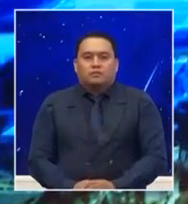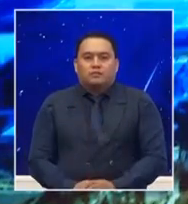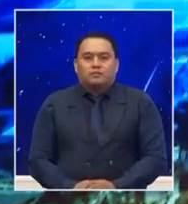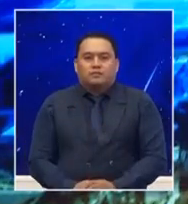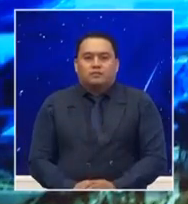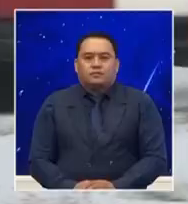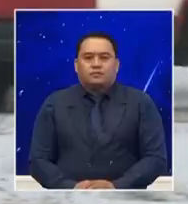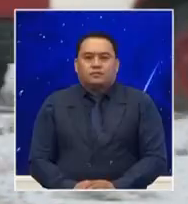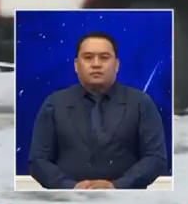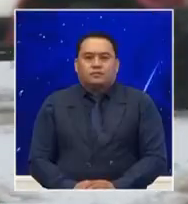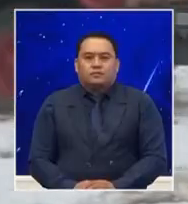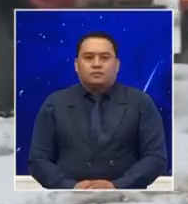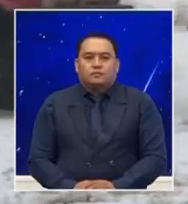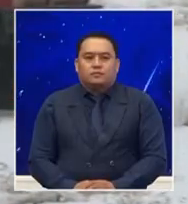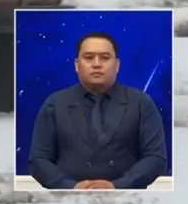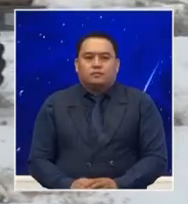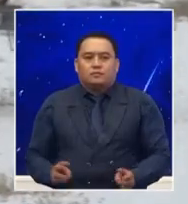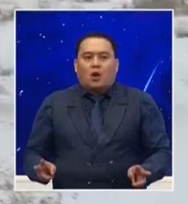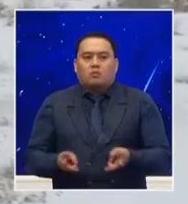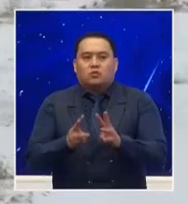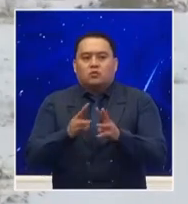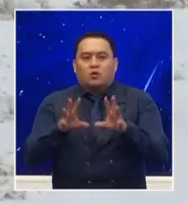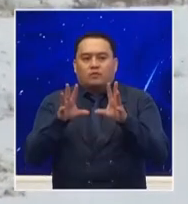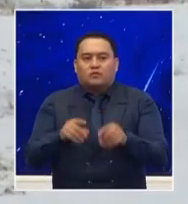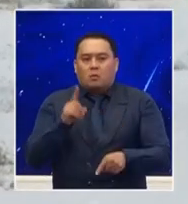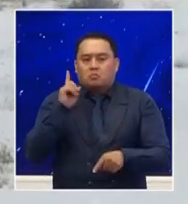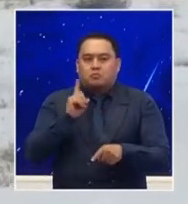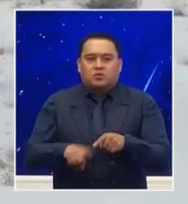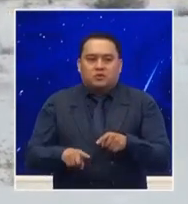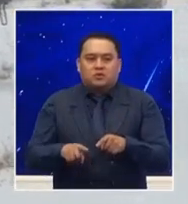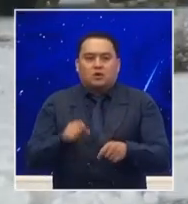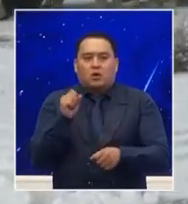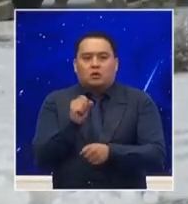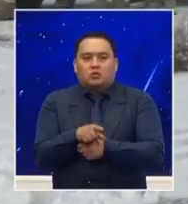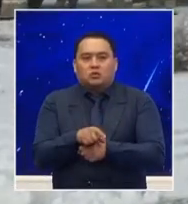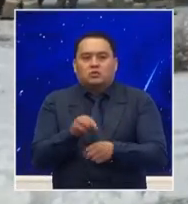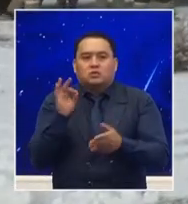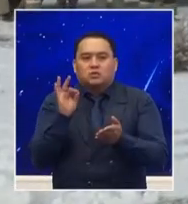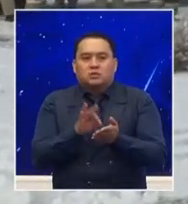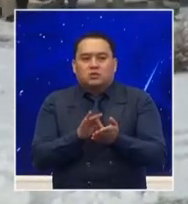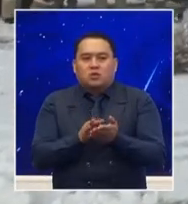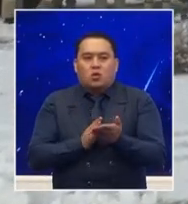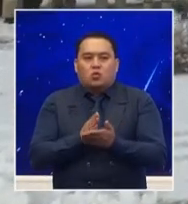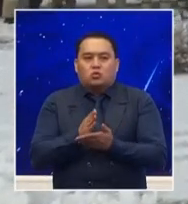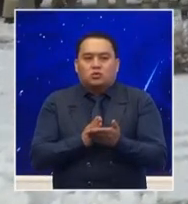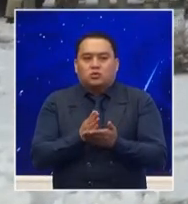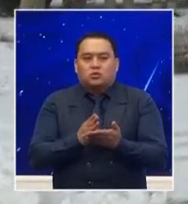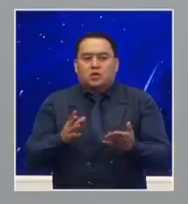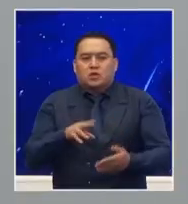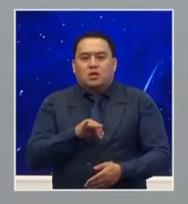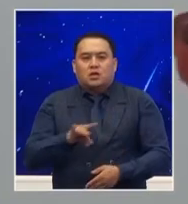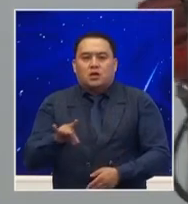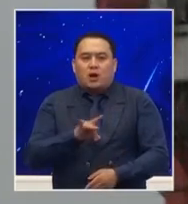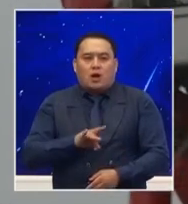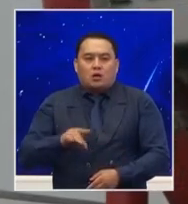лайнера. Потушить лайнер и спасти людей в кратчайшие сроки – такую задачу поставили противопожарные службы и спасателям Илийского